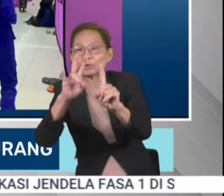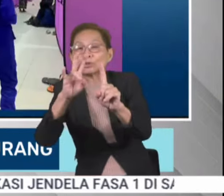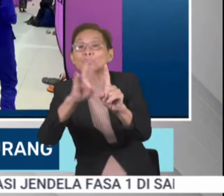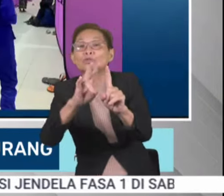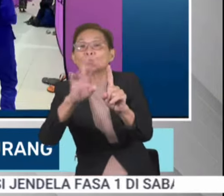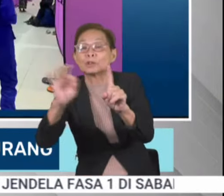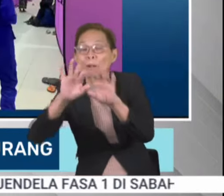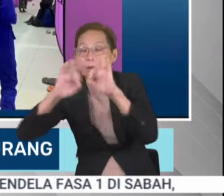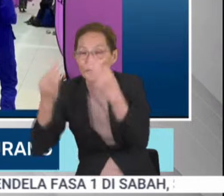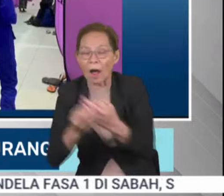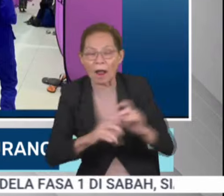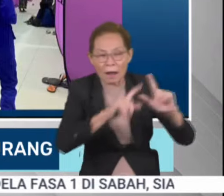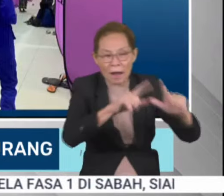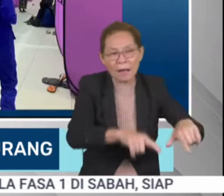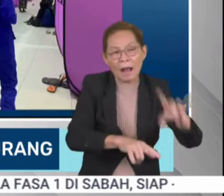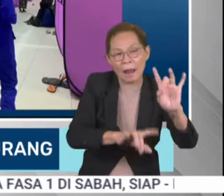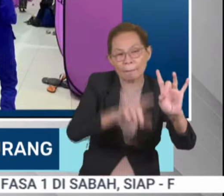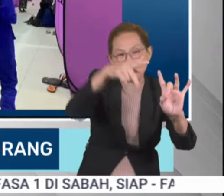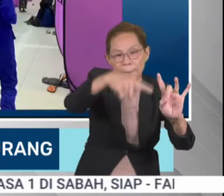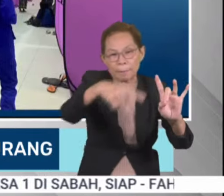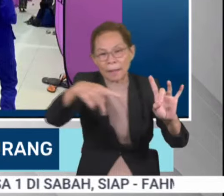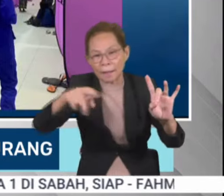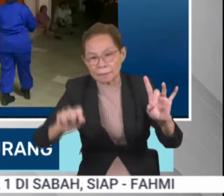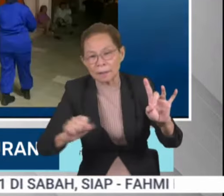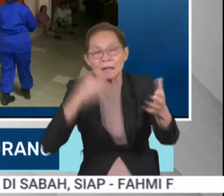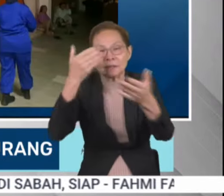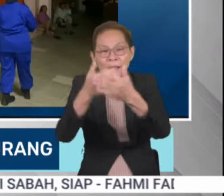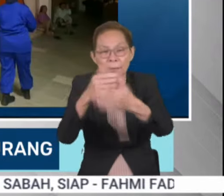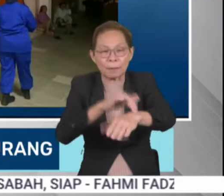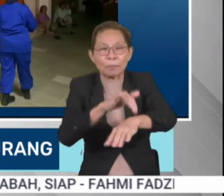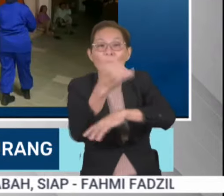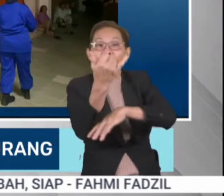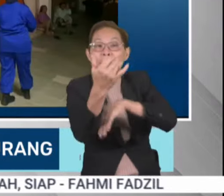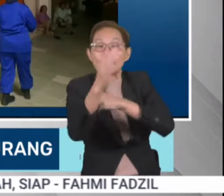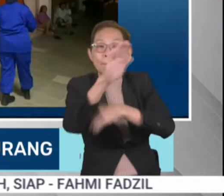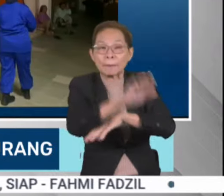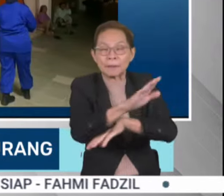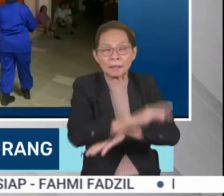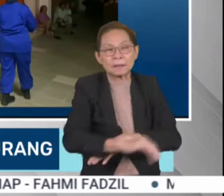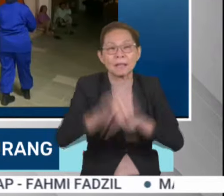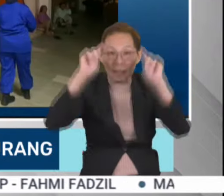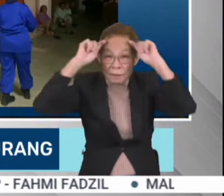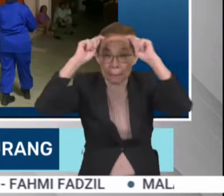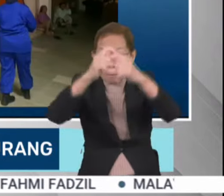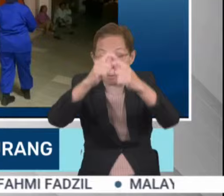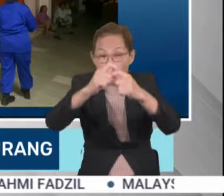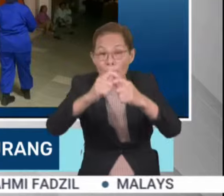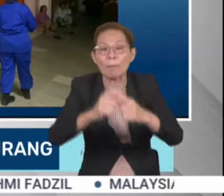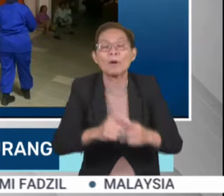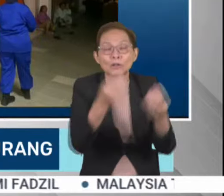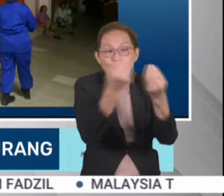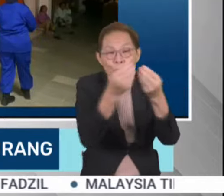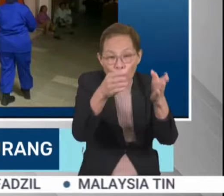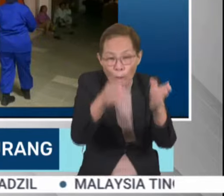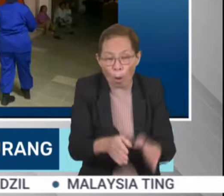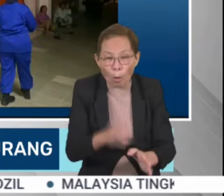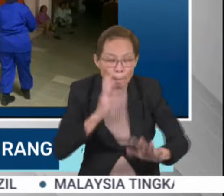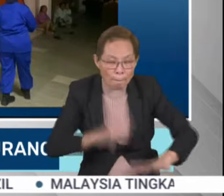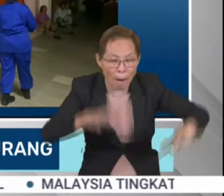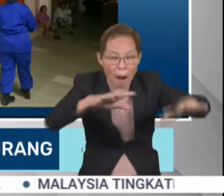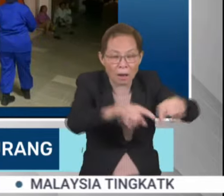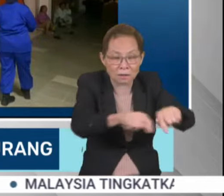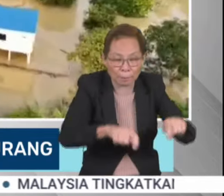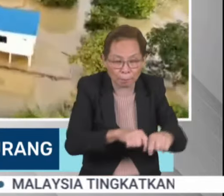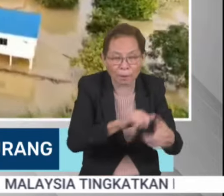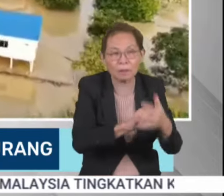179 keluarga ditempatkan di 8 buah PPS setakat pukul 6 petang. Manakala di Temerloh Pahang pula, jumlah penduduk terjejas di daerah